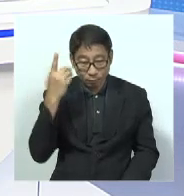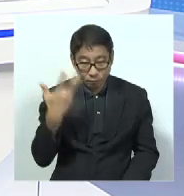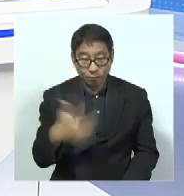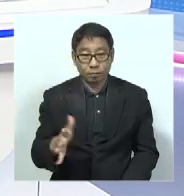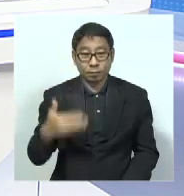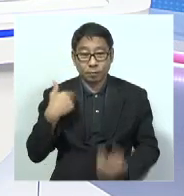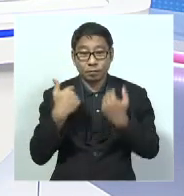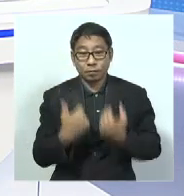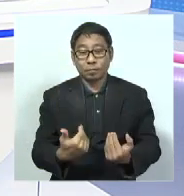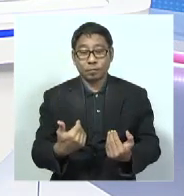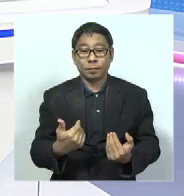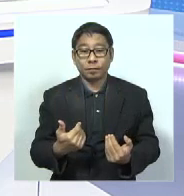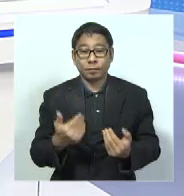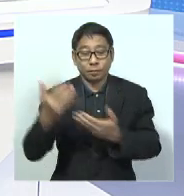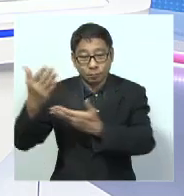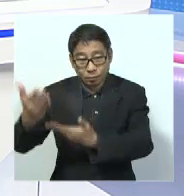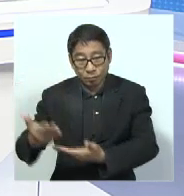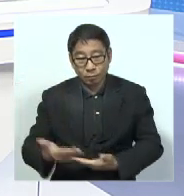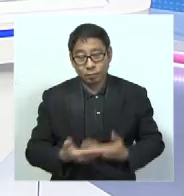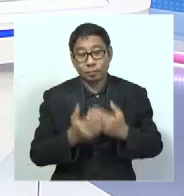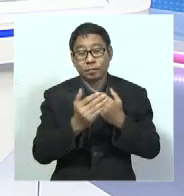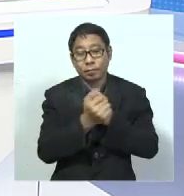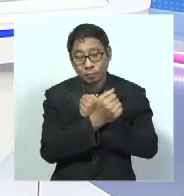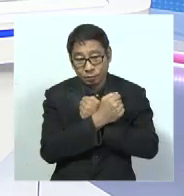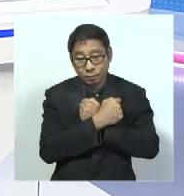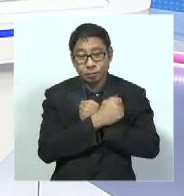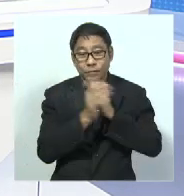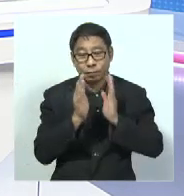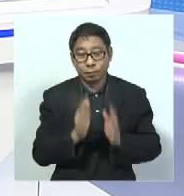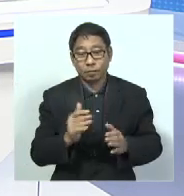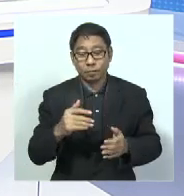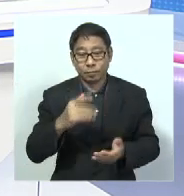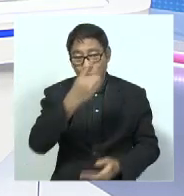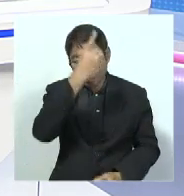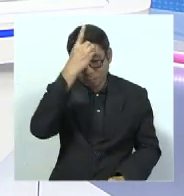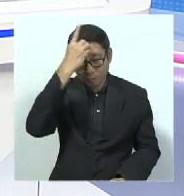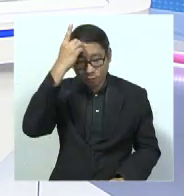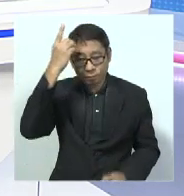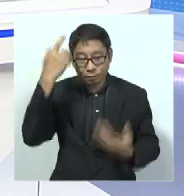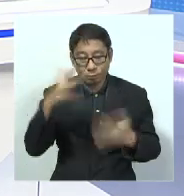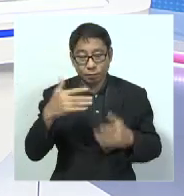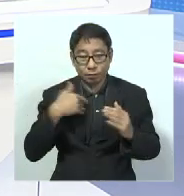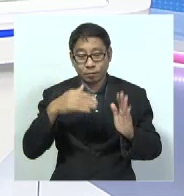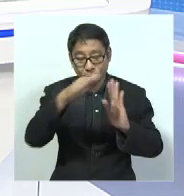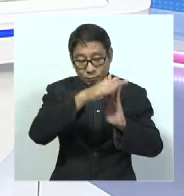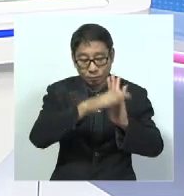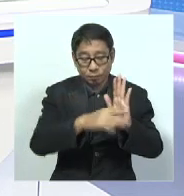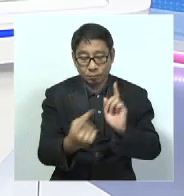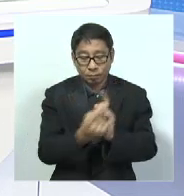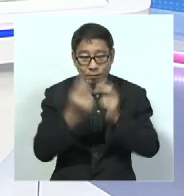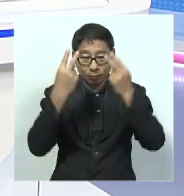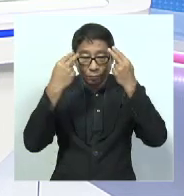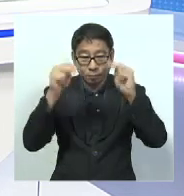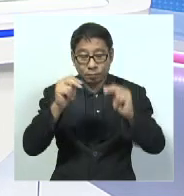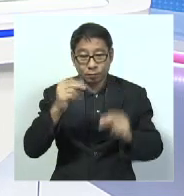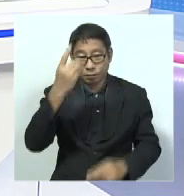ทางการแล้วนะคะโดยได้รับการต้อนรับอย่างอบอุ่นจากคนไทยในเบอร์ลินและในวันนี้ค่ะก็มีกำหนดการพบหารือกับนายกรัฐ